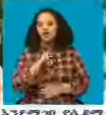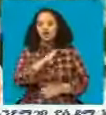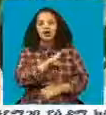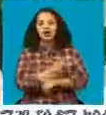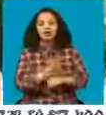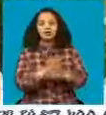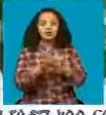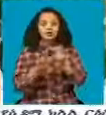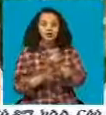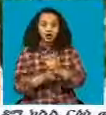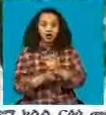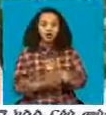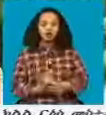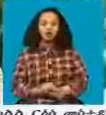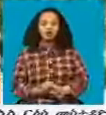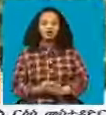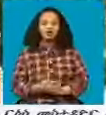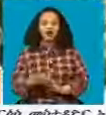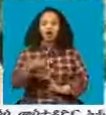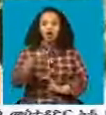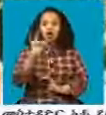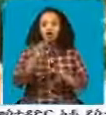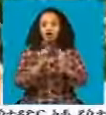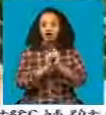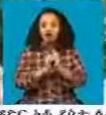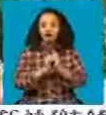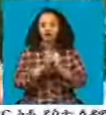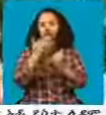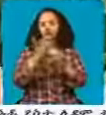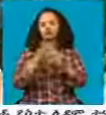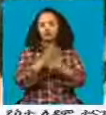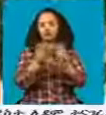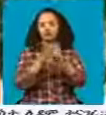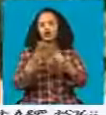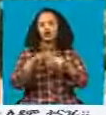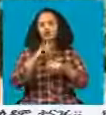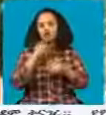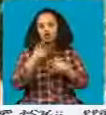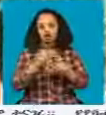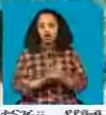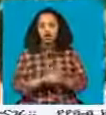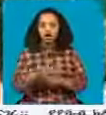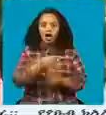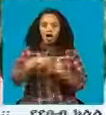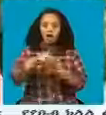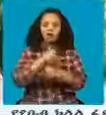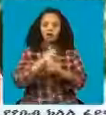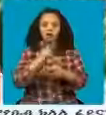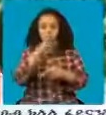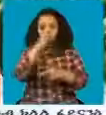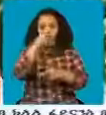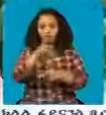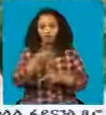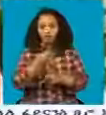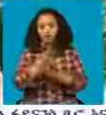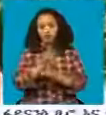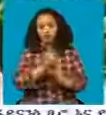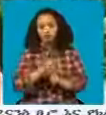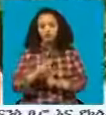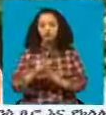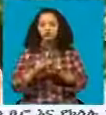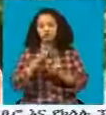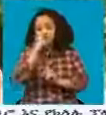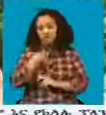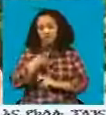ደረጃ ያው ከአላህ ጋር ኢንሻአላህ በጣም ጥሩ ደረጃ ለኔ ያለ ነው። ከአካባቢ የስራ እድል ከመፍጠር ደግሞ